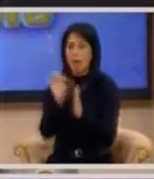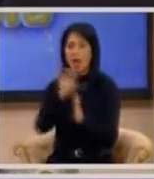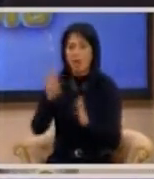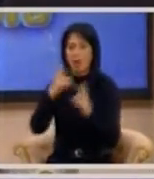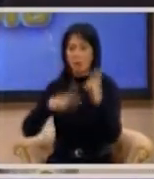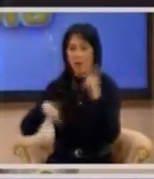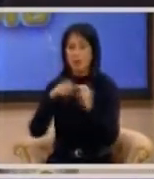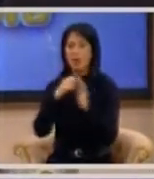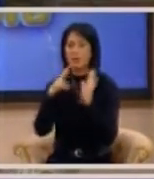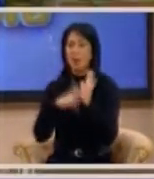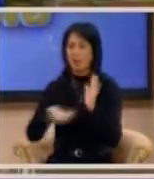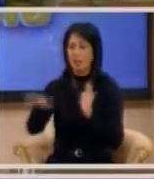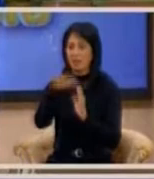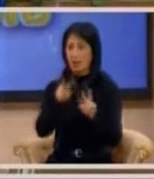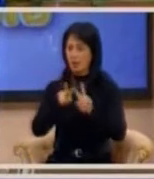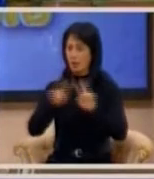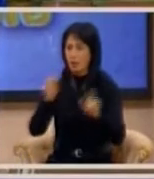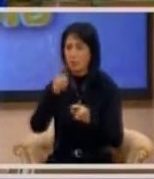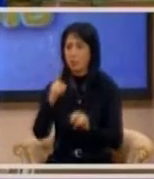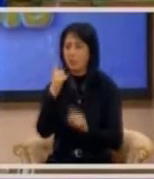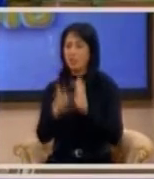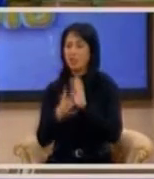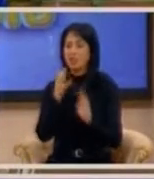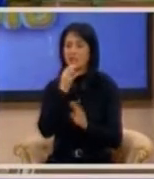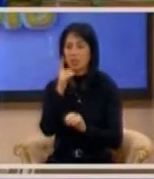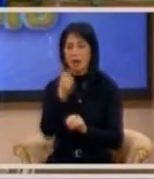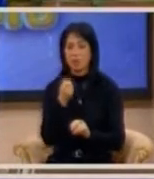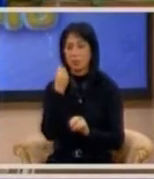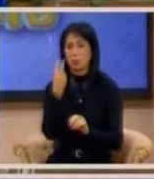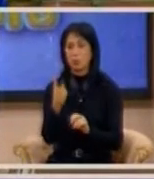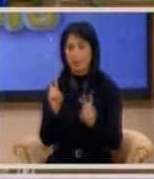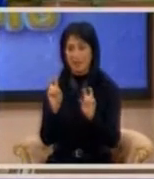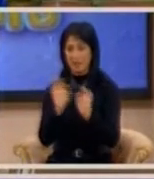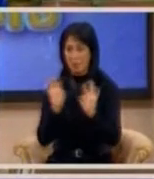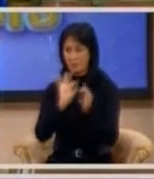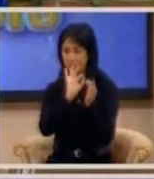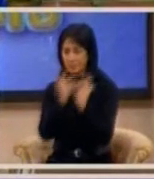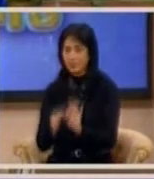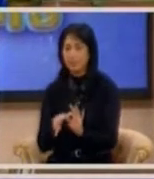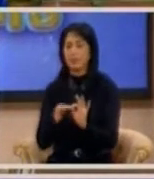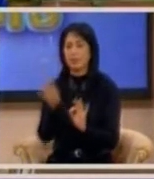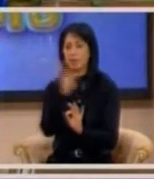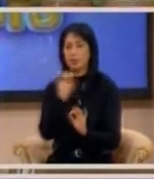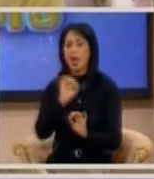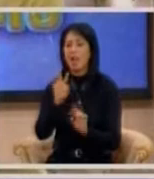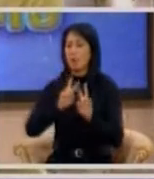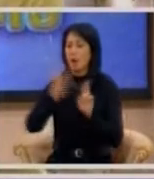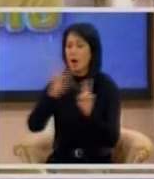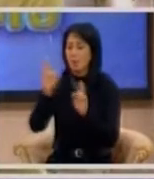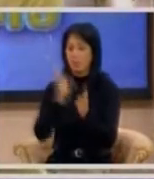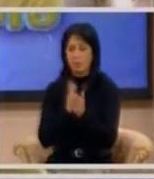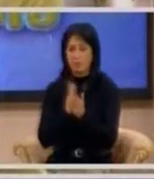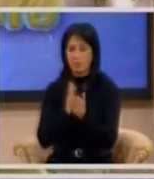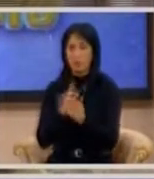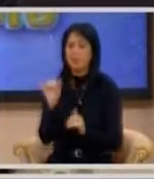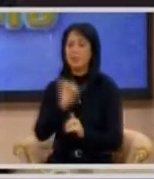18 ქვეყანაში თუ არ ვწდები ხო? არა, პირველ რიგში ჯერ 112-ის თემას აღვხსნი, რომ მოქმედებს ყველა ევროპულ ქვეყანაში თითქმის,